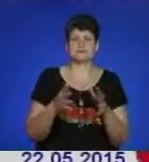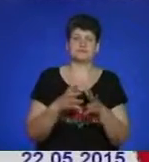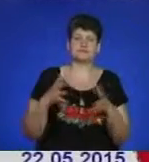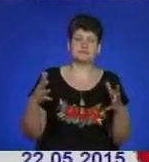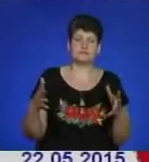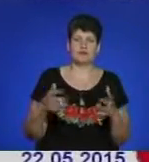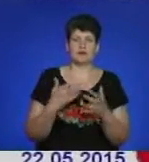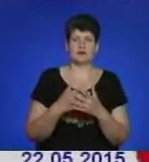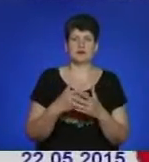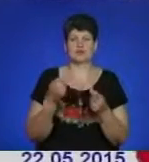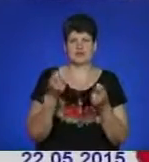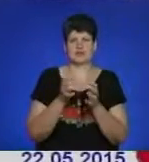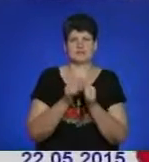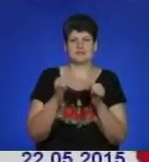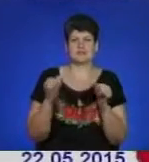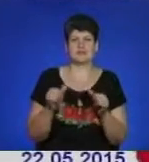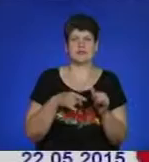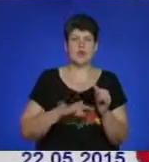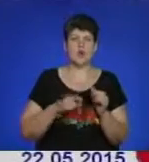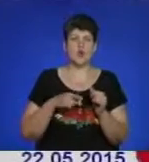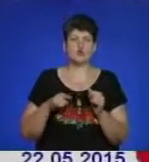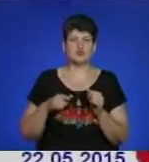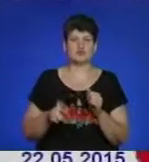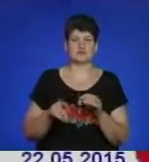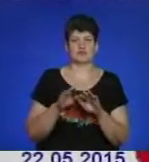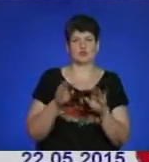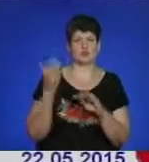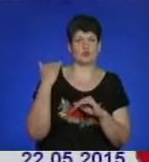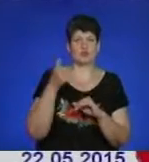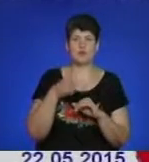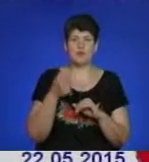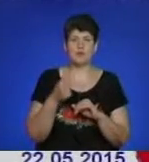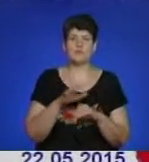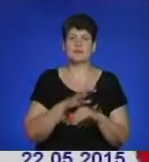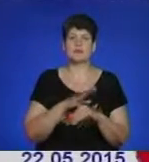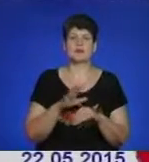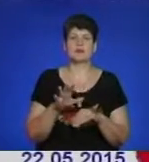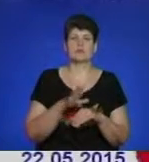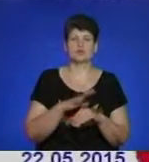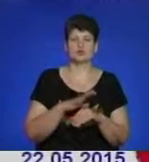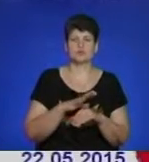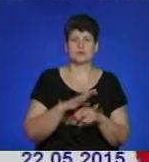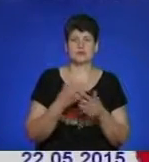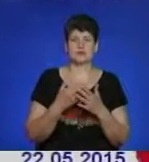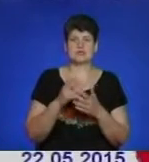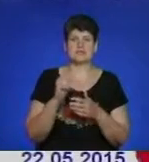тобто дещо зросла народжуваність порівняно із попереднім роком. І відбулося за квартал у нас